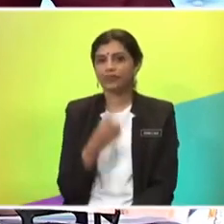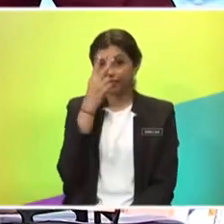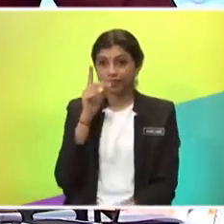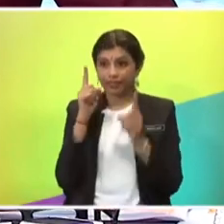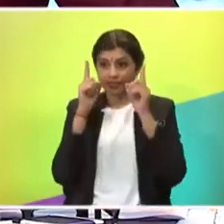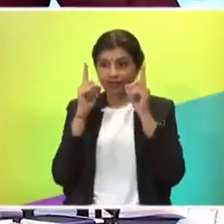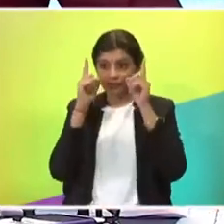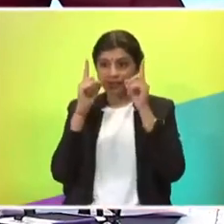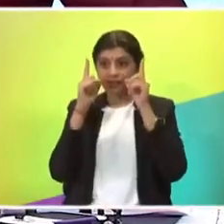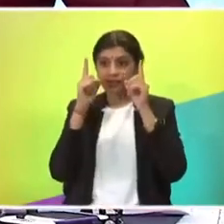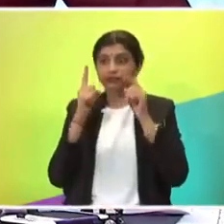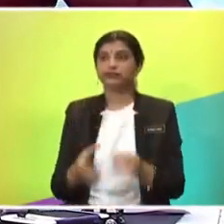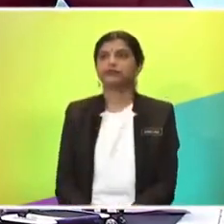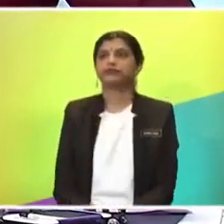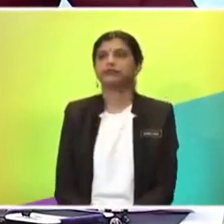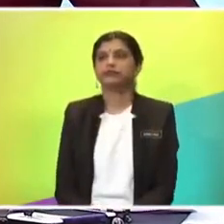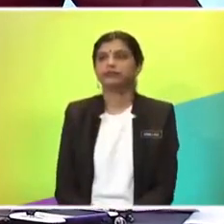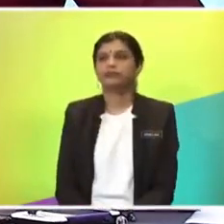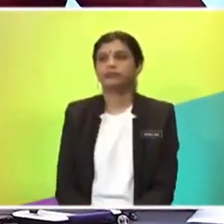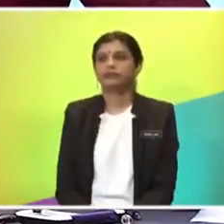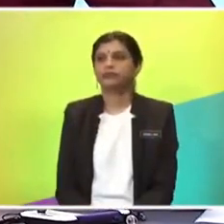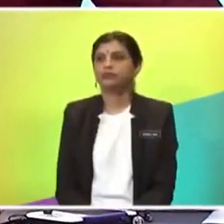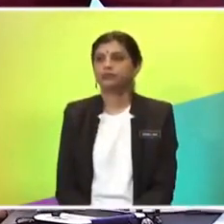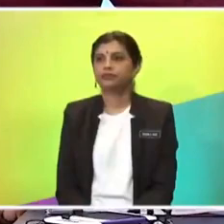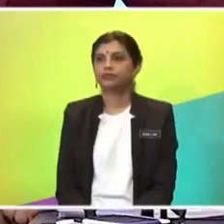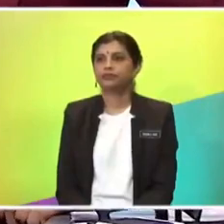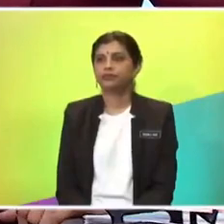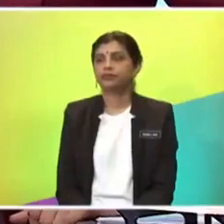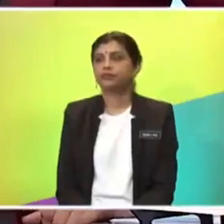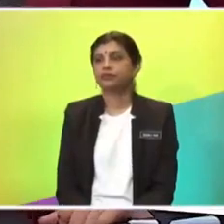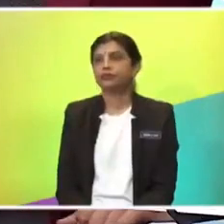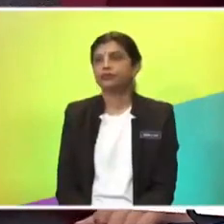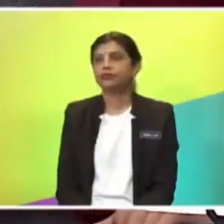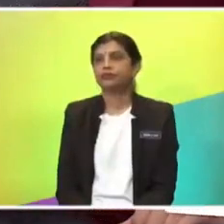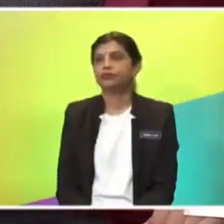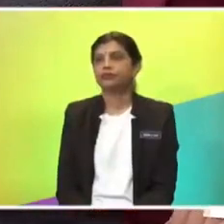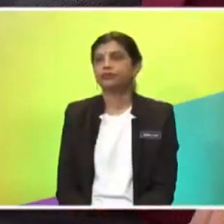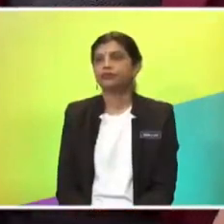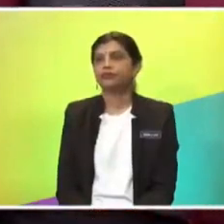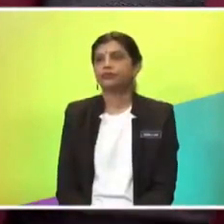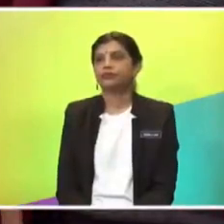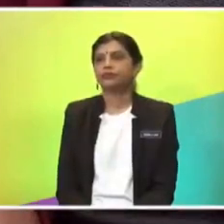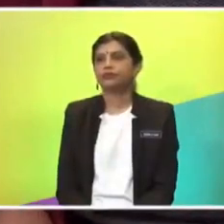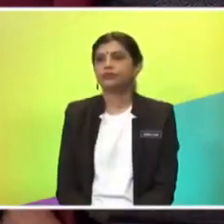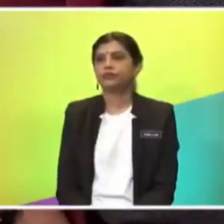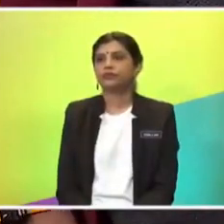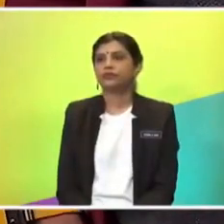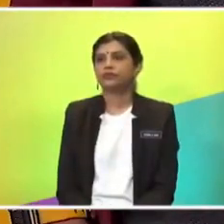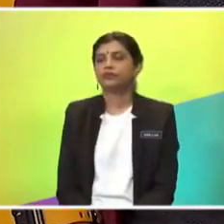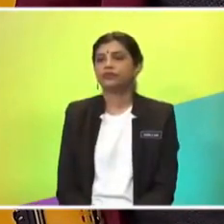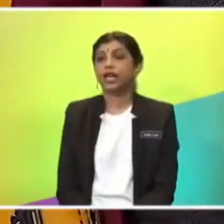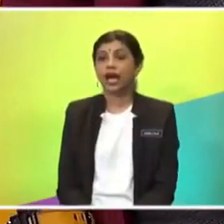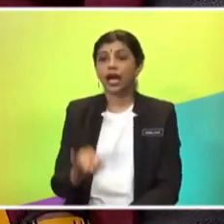Jeng. Bismillahirrahmanirrahim. Kita lihat siapa yang kena di antara adik-adik kita berempat di Google